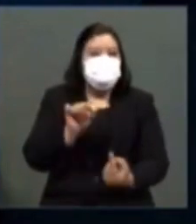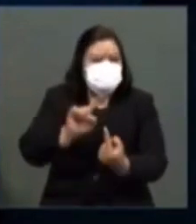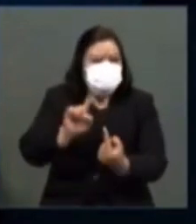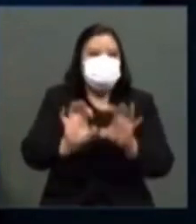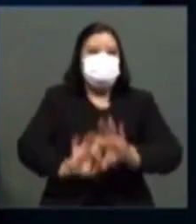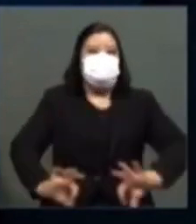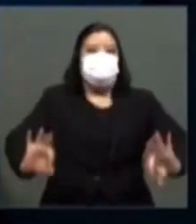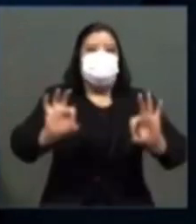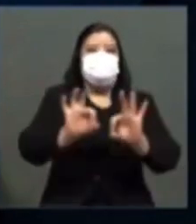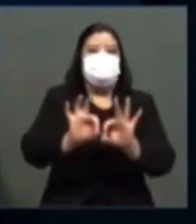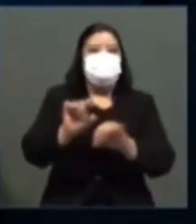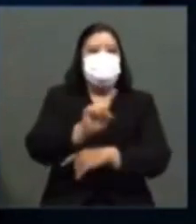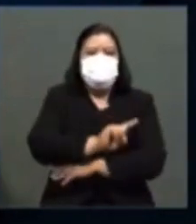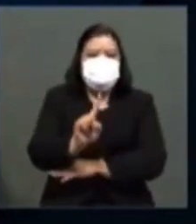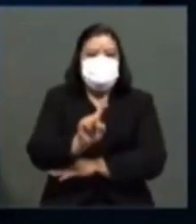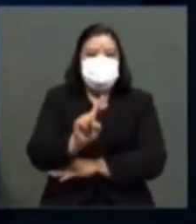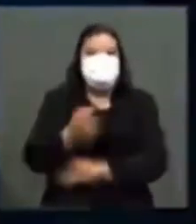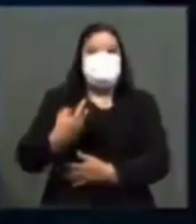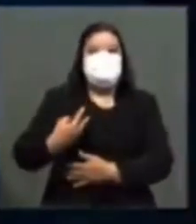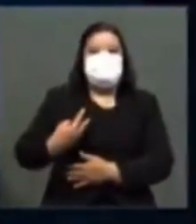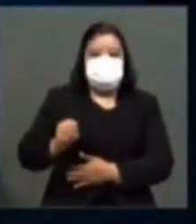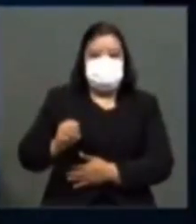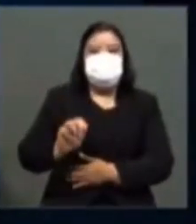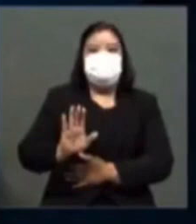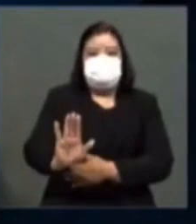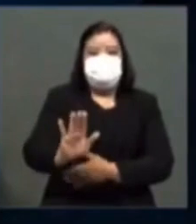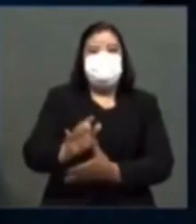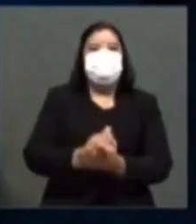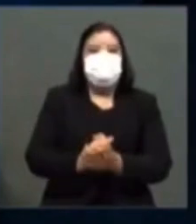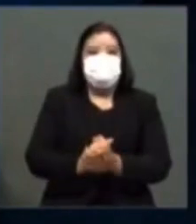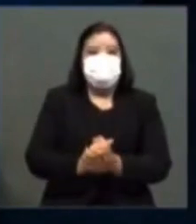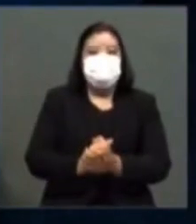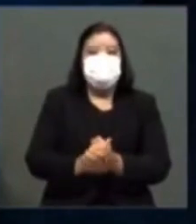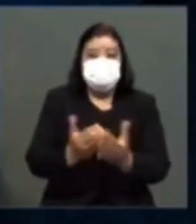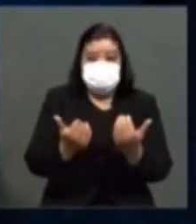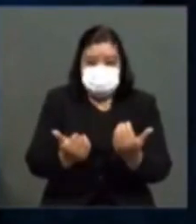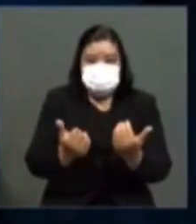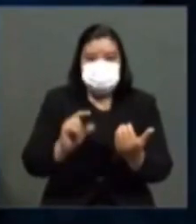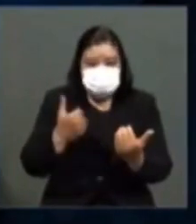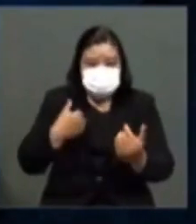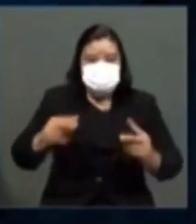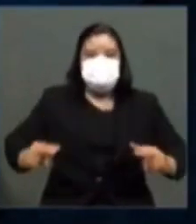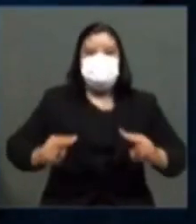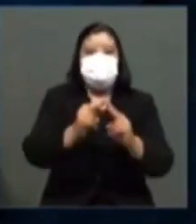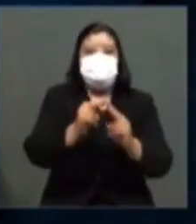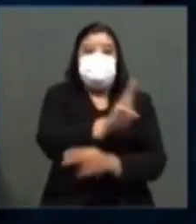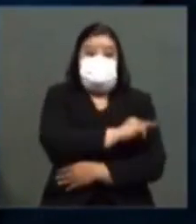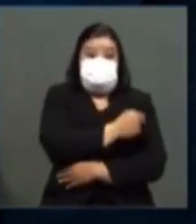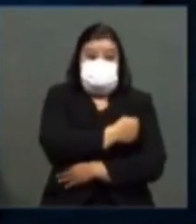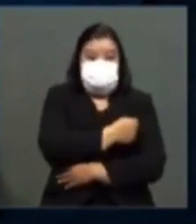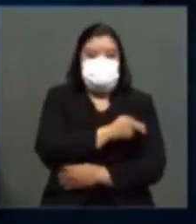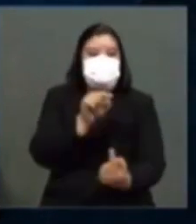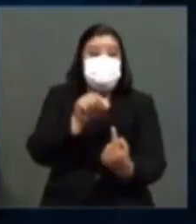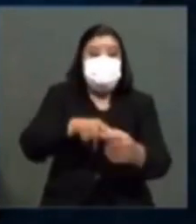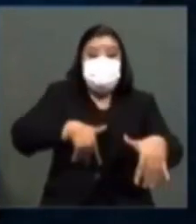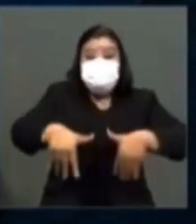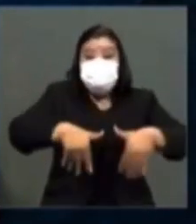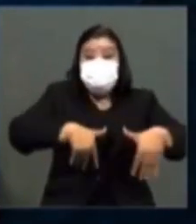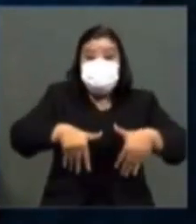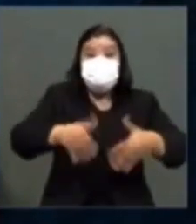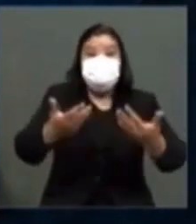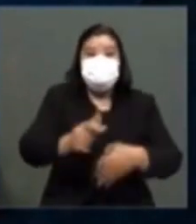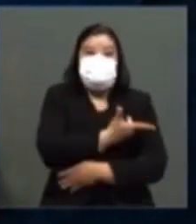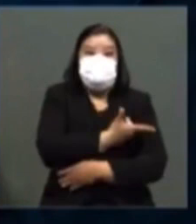ก็คือเป็นวันมหิดลกระทรวงสาธารณสุขก็มีการอนุมัตินะคะให้ประชาชนที่ฉีดวัคซี